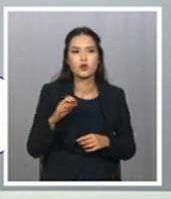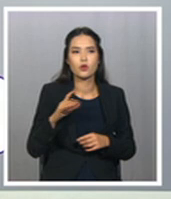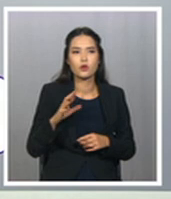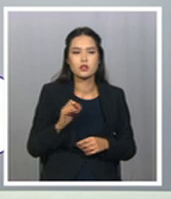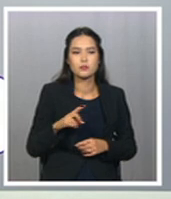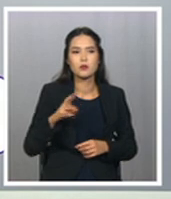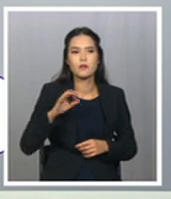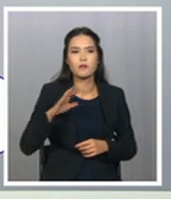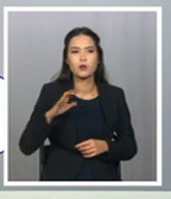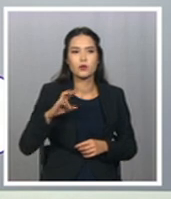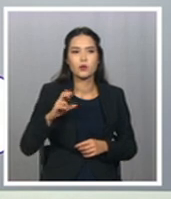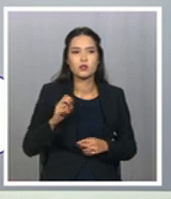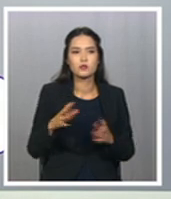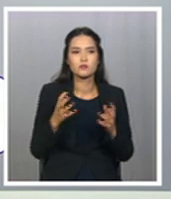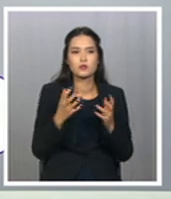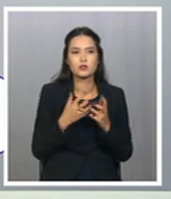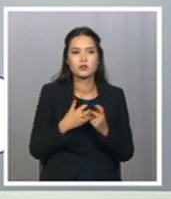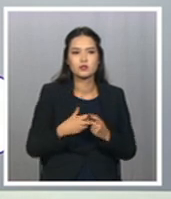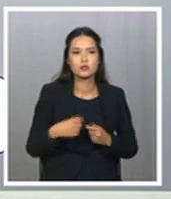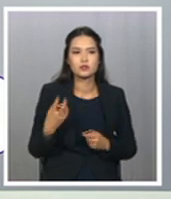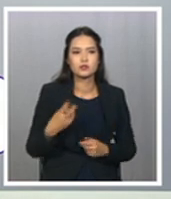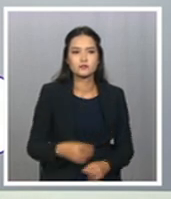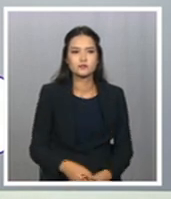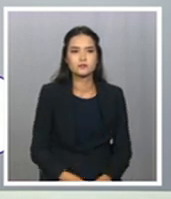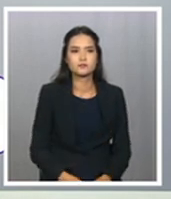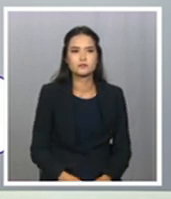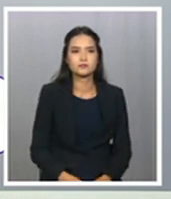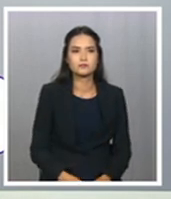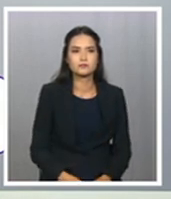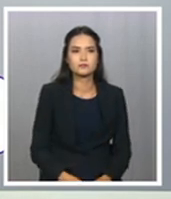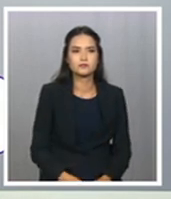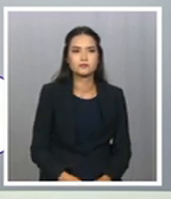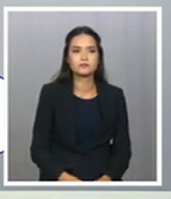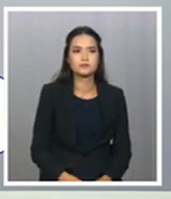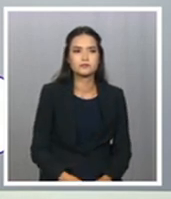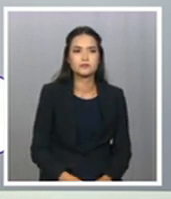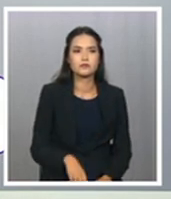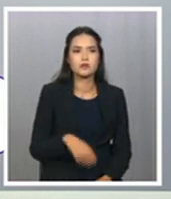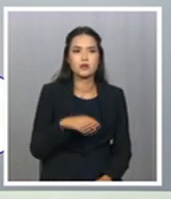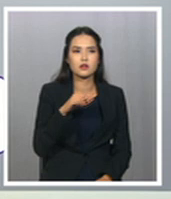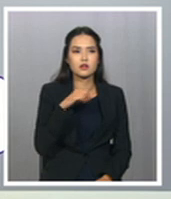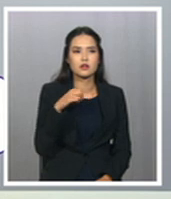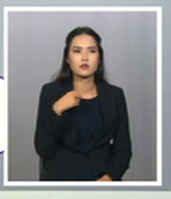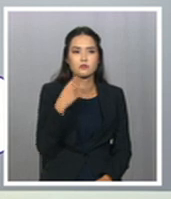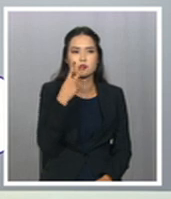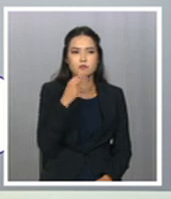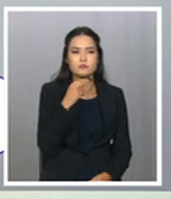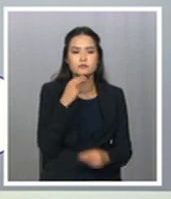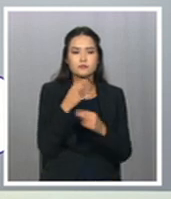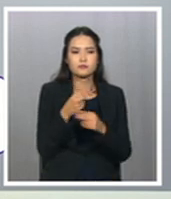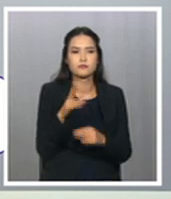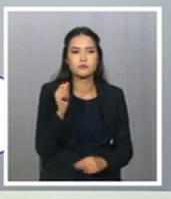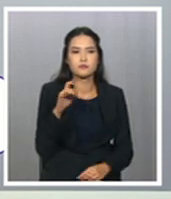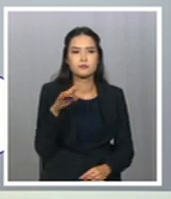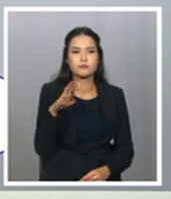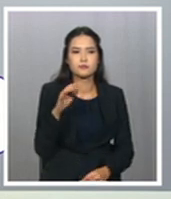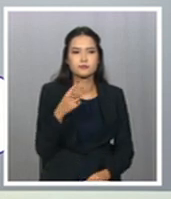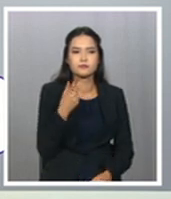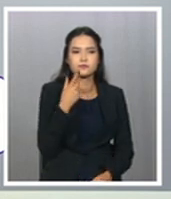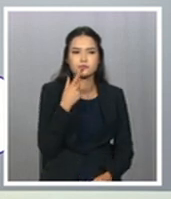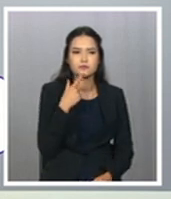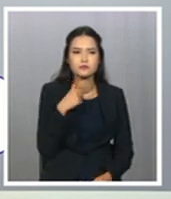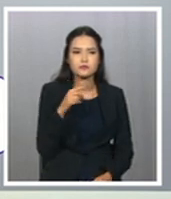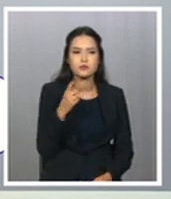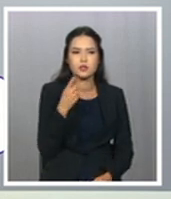жазыңыз. Ал енді берілгеніне назар аударайық. Бізде қызыл түс басым болғандықтан оны біз үлкен